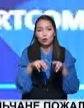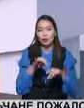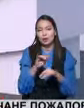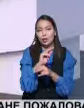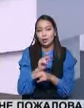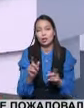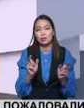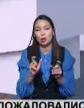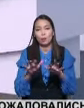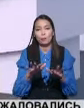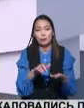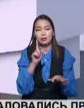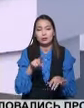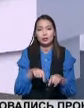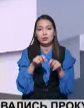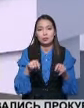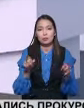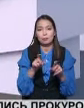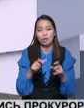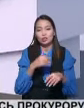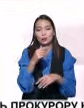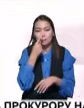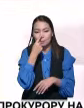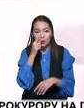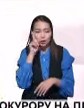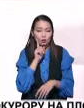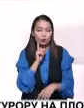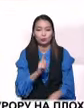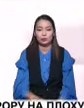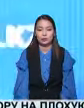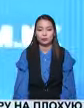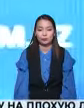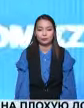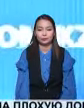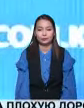реконструкцию торговых объектов, а также на создание магазинов в шаговой доступности.